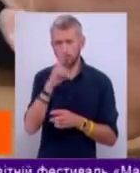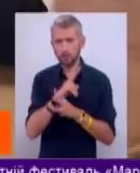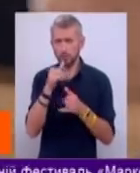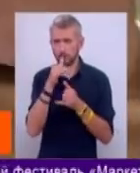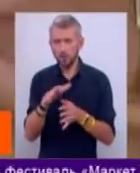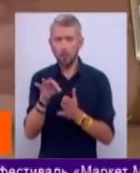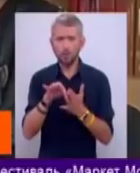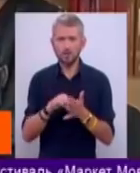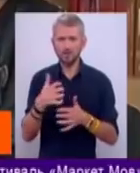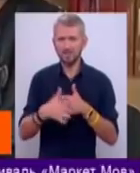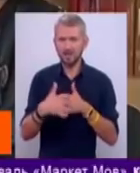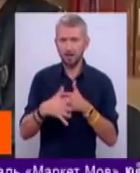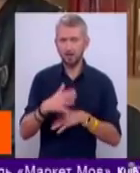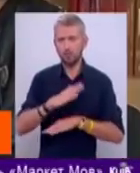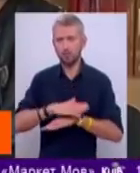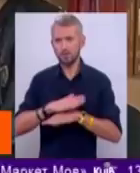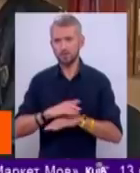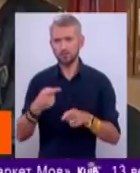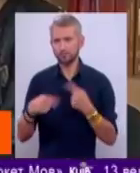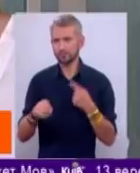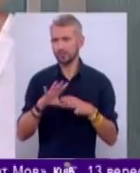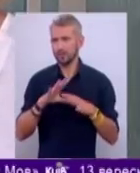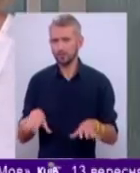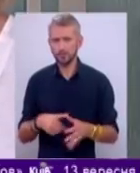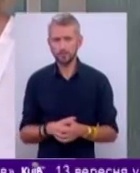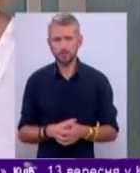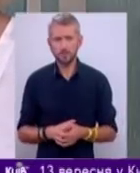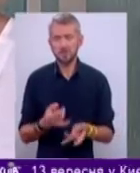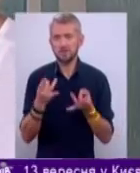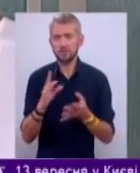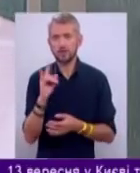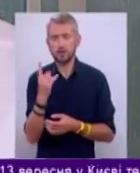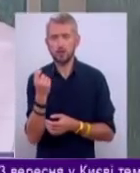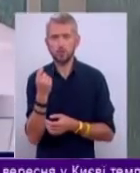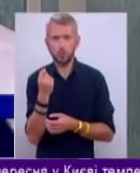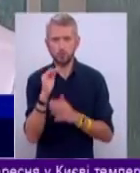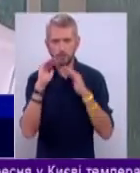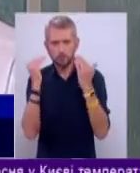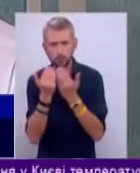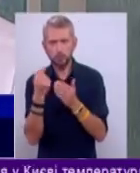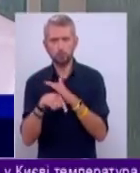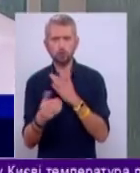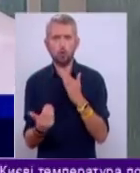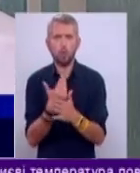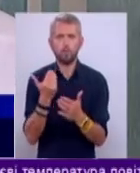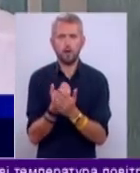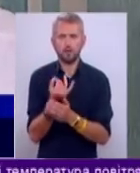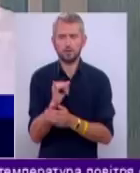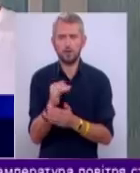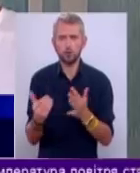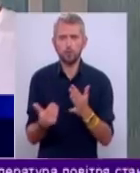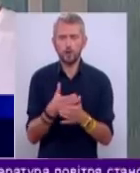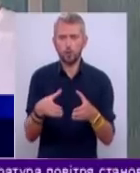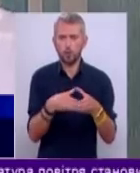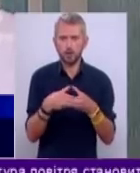Оцінки мав середні, поведінкою також не вирізнявся. Звичайна дитина, трохи в собі, тому що новенький, тому що новий колектив, нові вчителі,